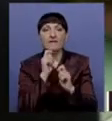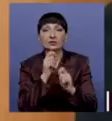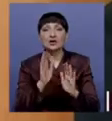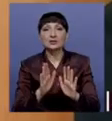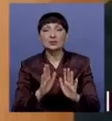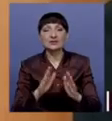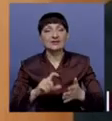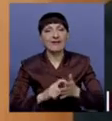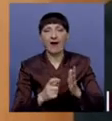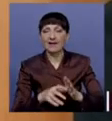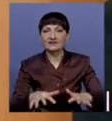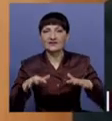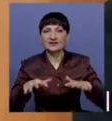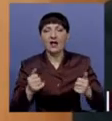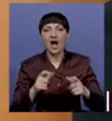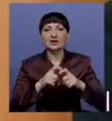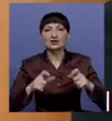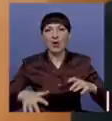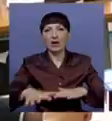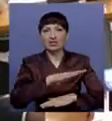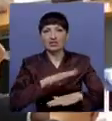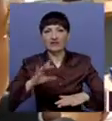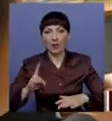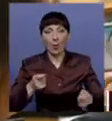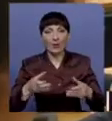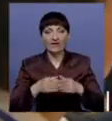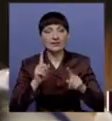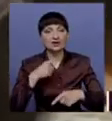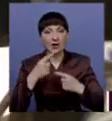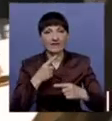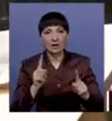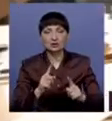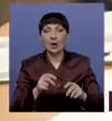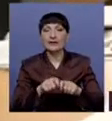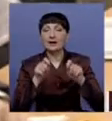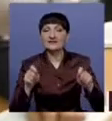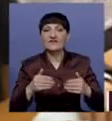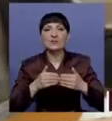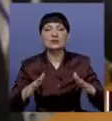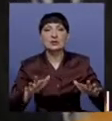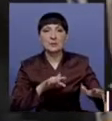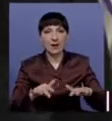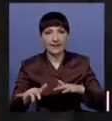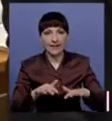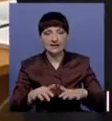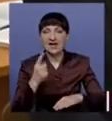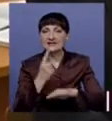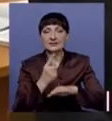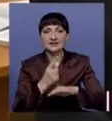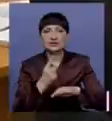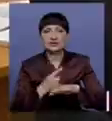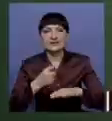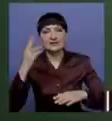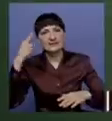Вручать их будут не в актовом зале, а на школьном дворе. В управлении также отметили, что при организации выпускных мероприятий запрещены